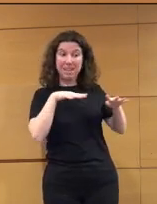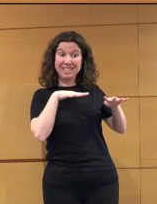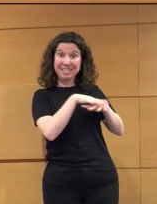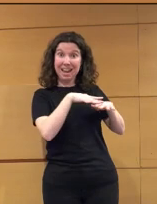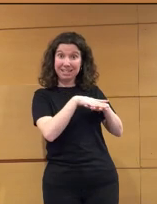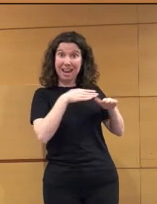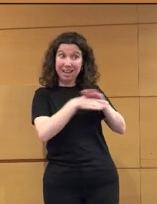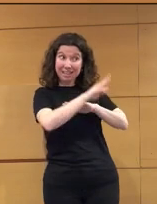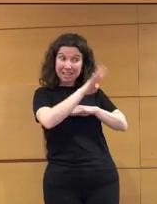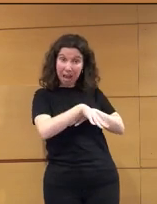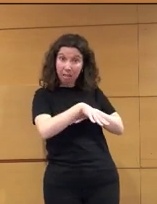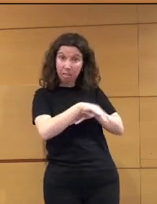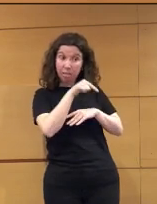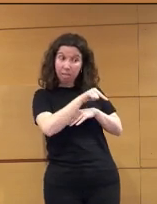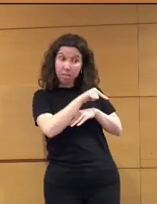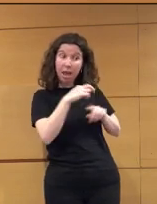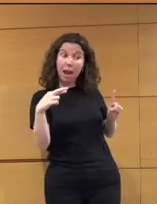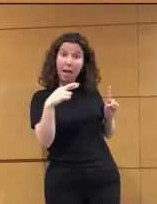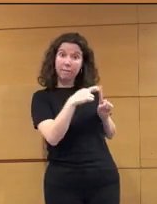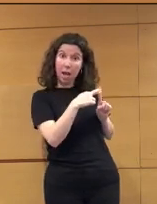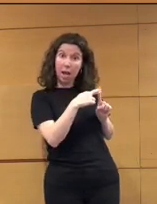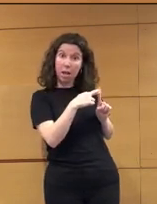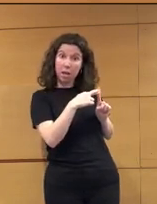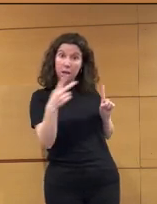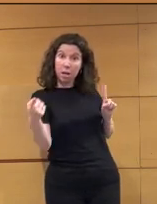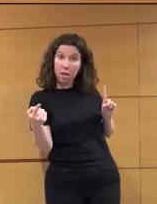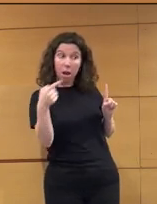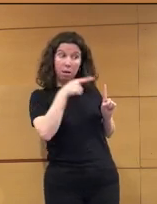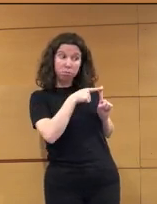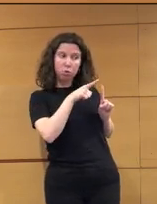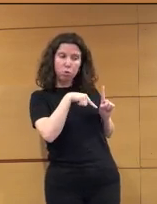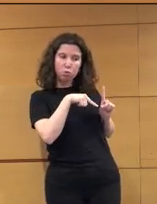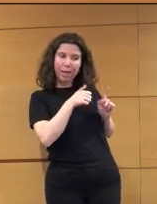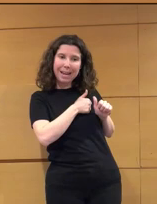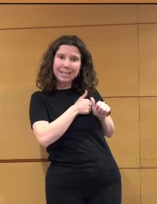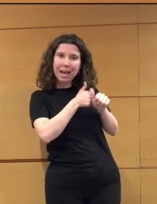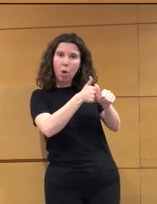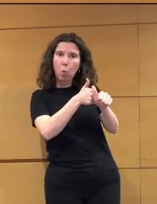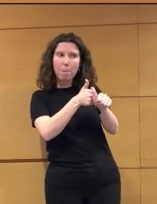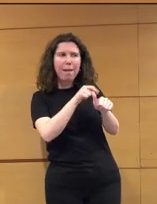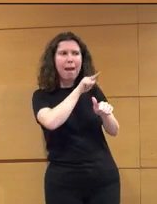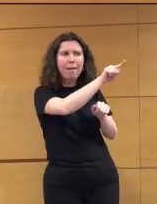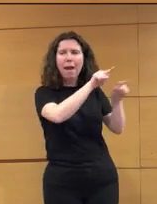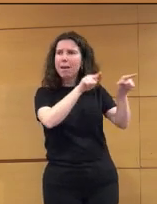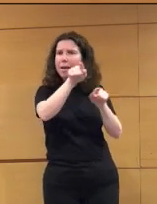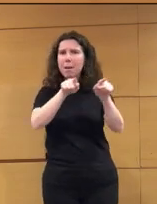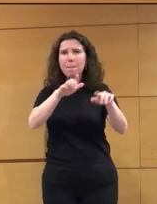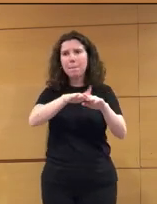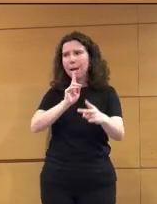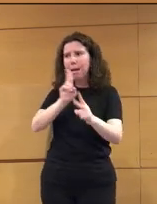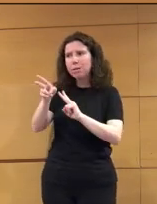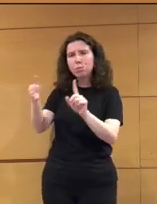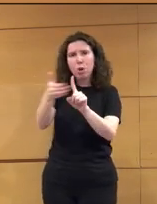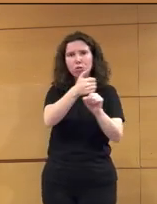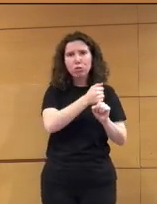us dirigim cap allà on trobareu resposta I per tant, si algú de vosaltres té necessitat de